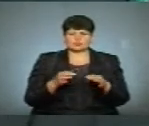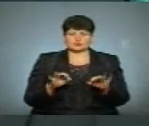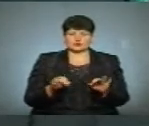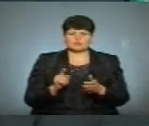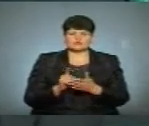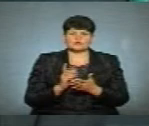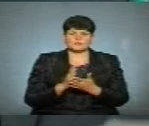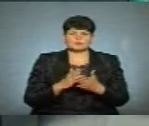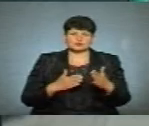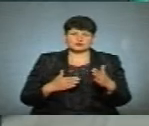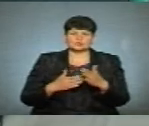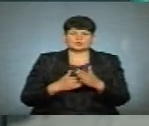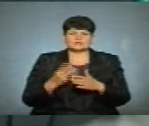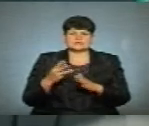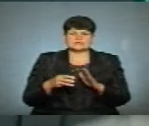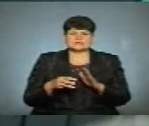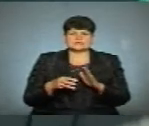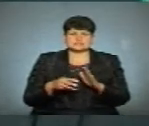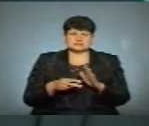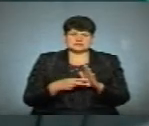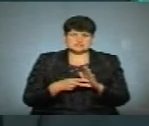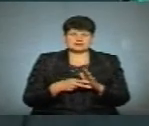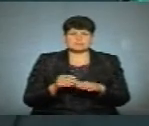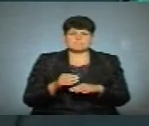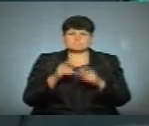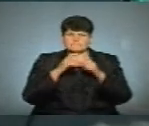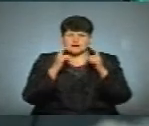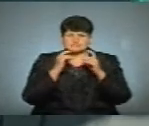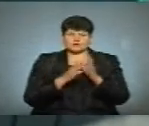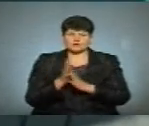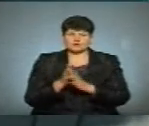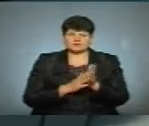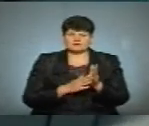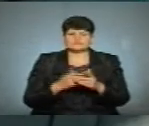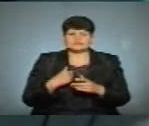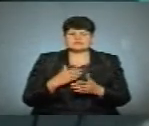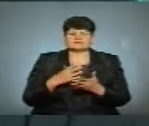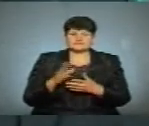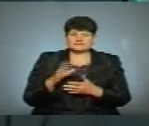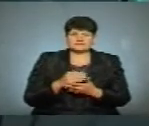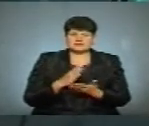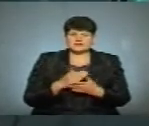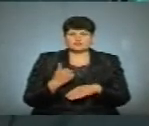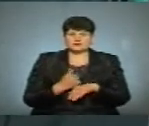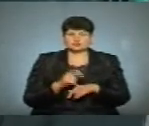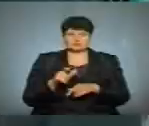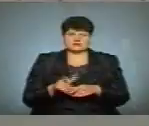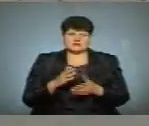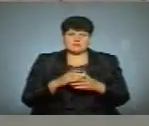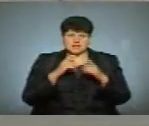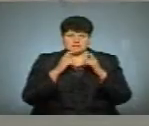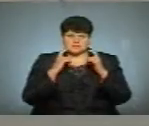бути норма температури 36,6, маска, рукавички. З рукавички є, дезінфікатор є, тільки головне, щоб людина мала маску